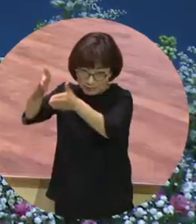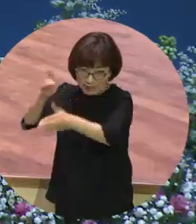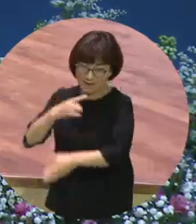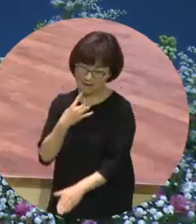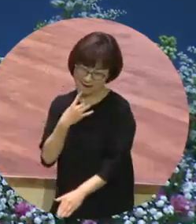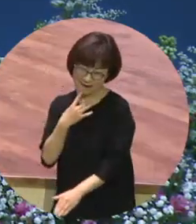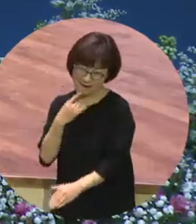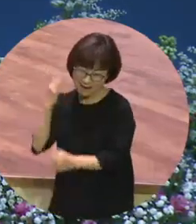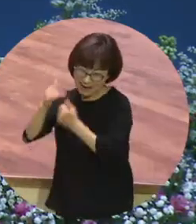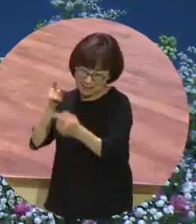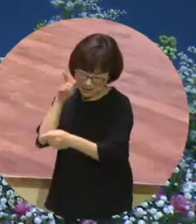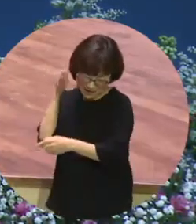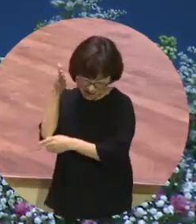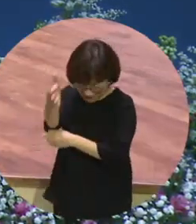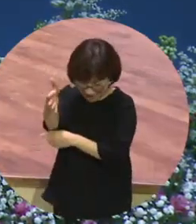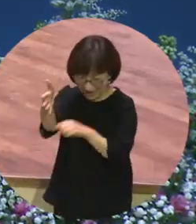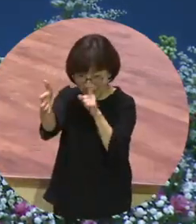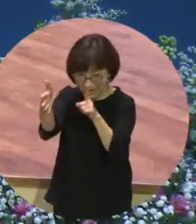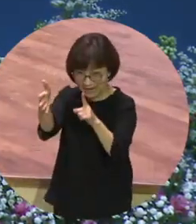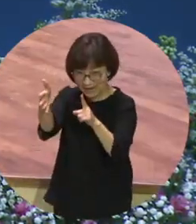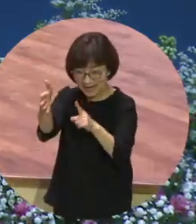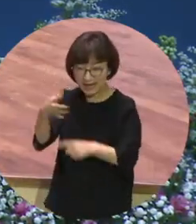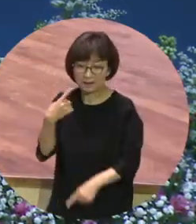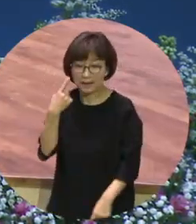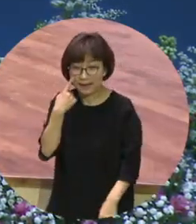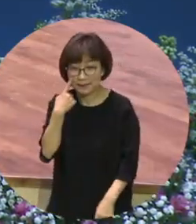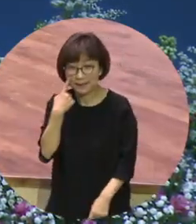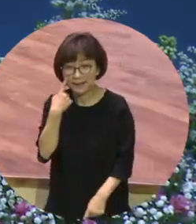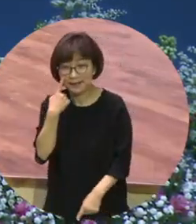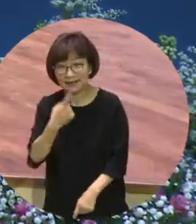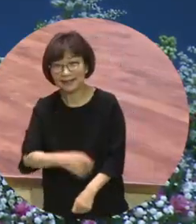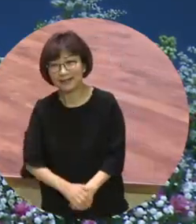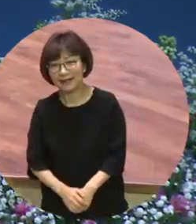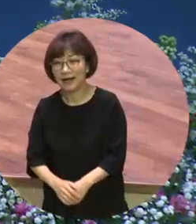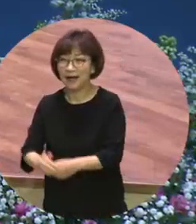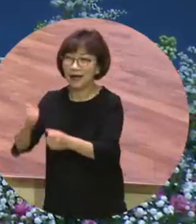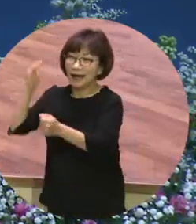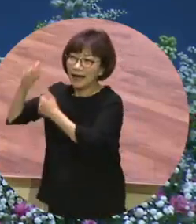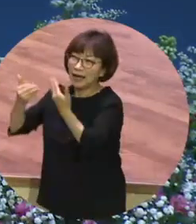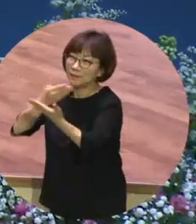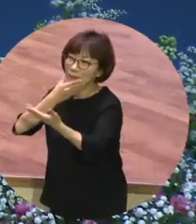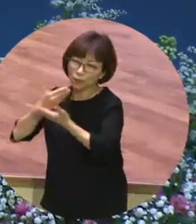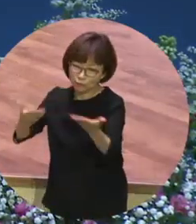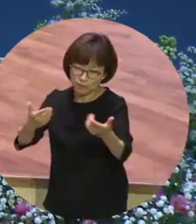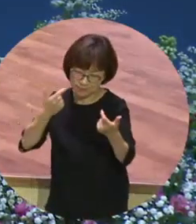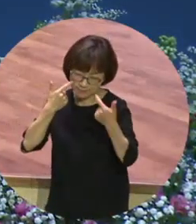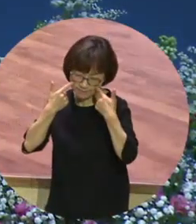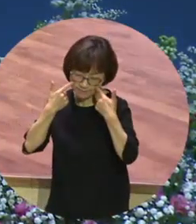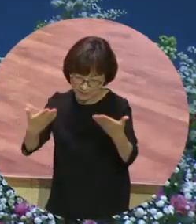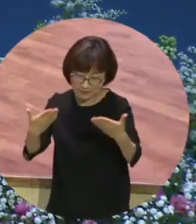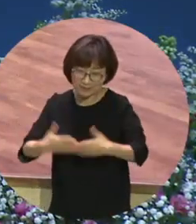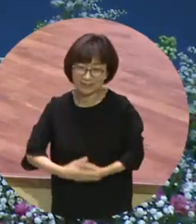내가 책임진다. 3년을 예수를 제대로 똑바로 믿어봐. 복을 받게 돼 있어.